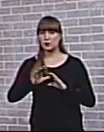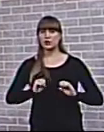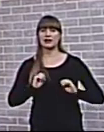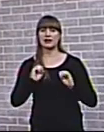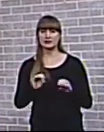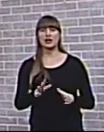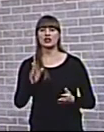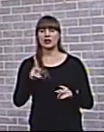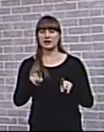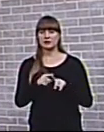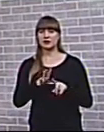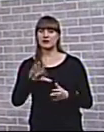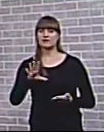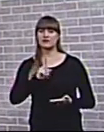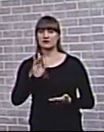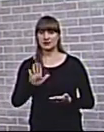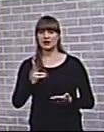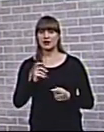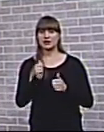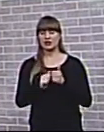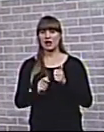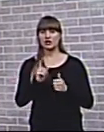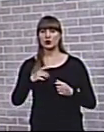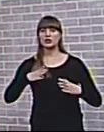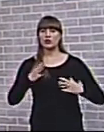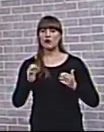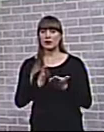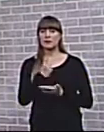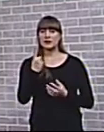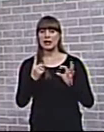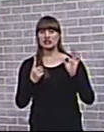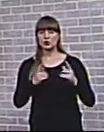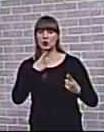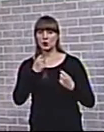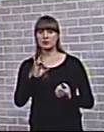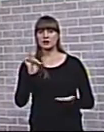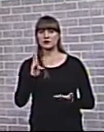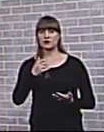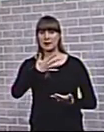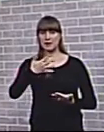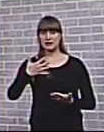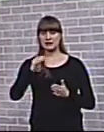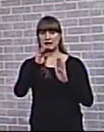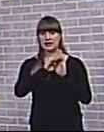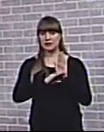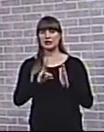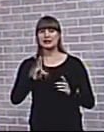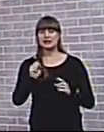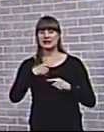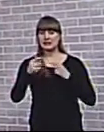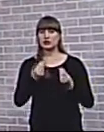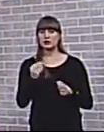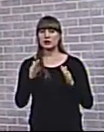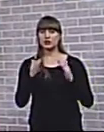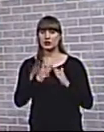так же, как и на каждую тренировку. Победа 1-0 укрепила Ростов на 5-й строке таблицы. Следующий матч опять дома